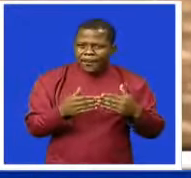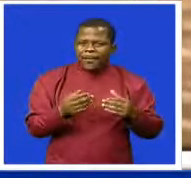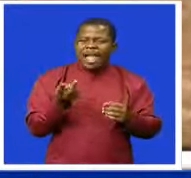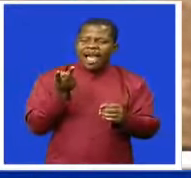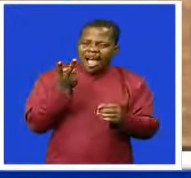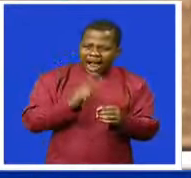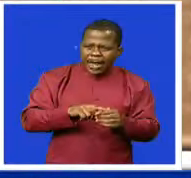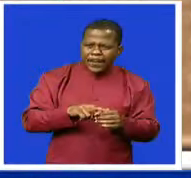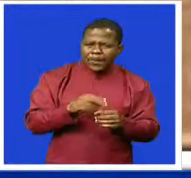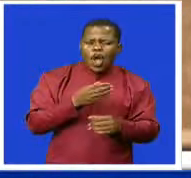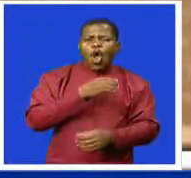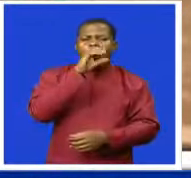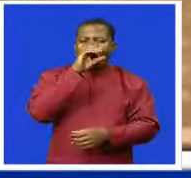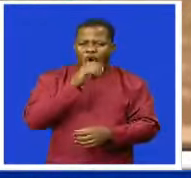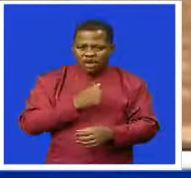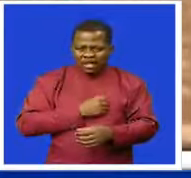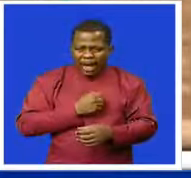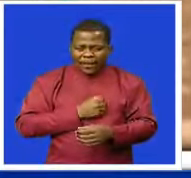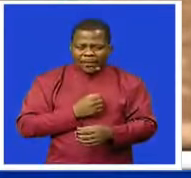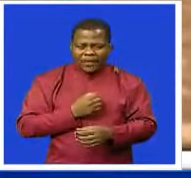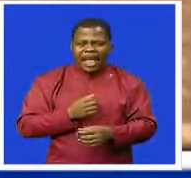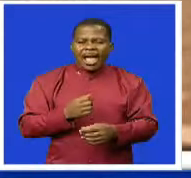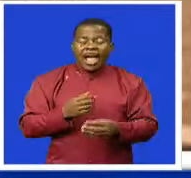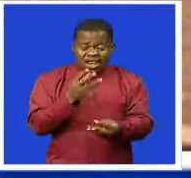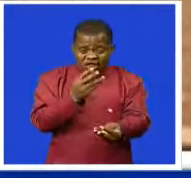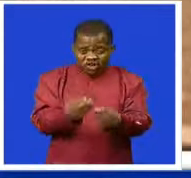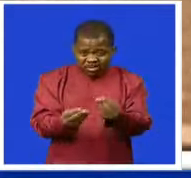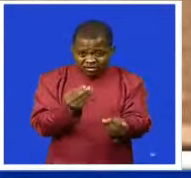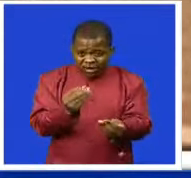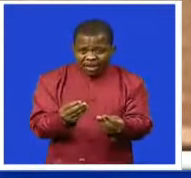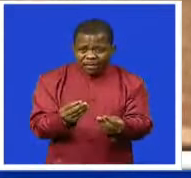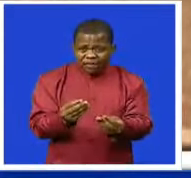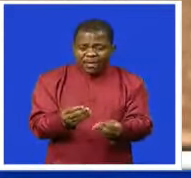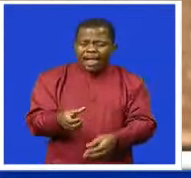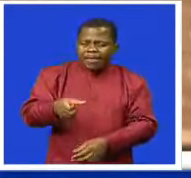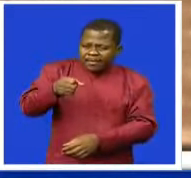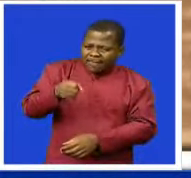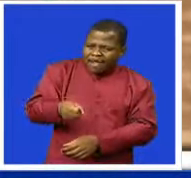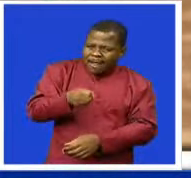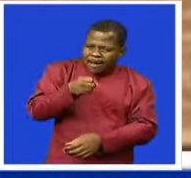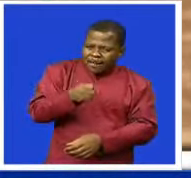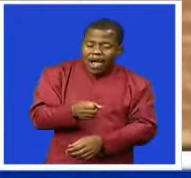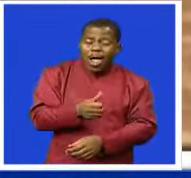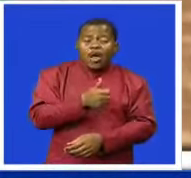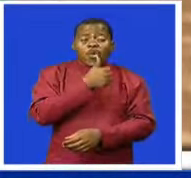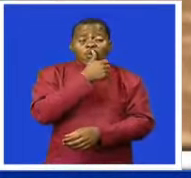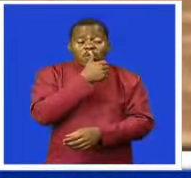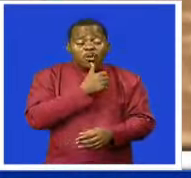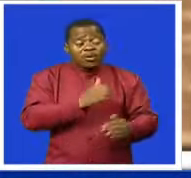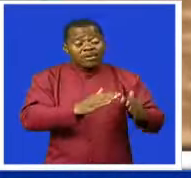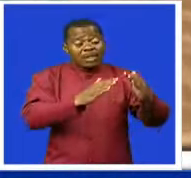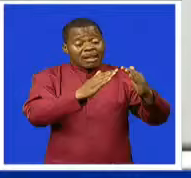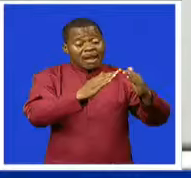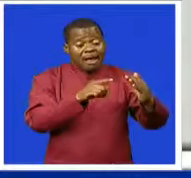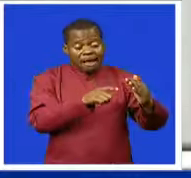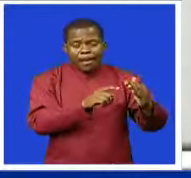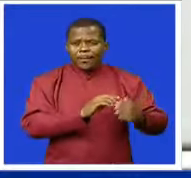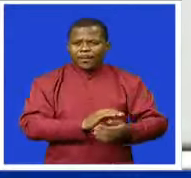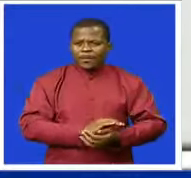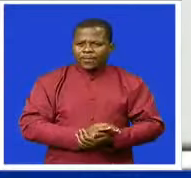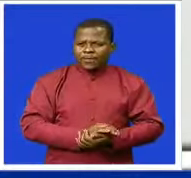emakhaya lokuvetwe nguGrace Fakuthe longulumunye walabaphekela labantwana Sibuhlungu ngako